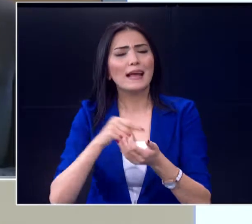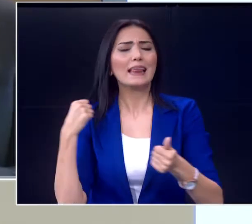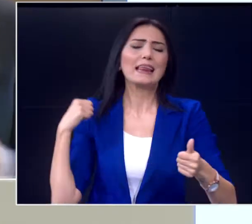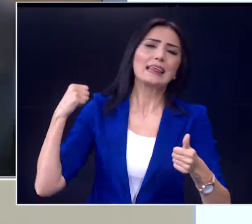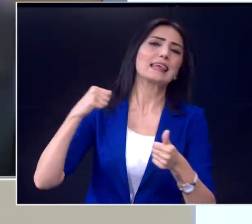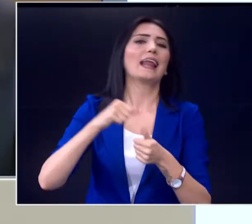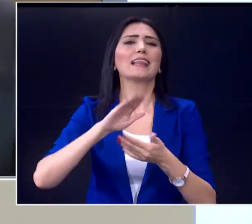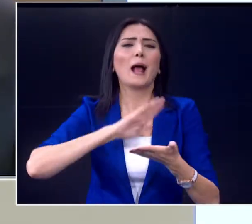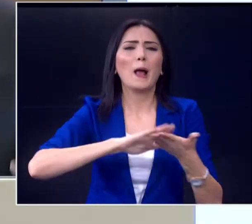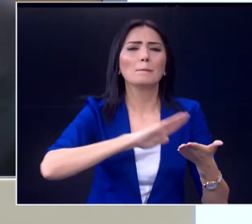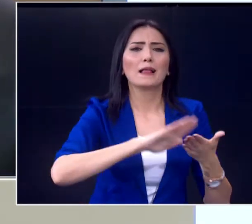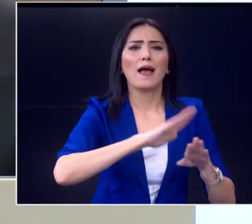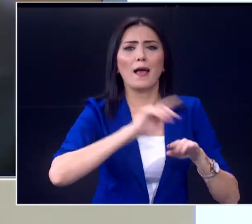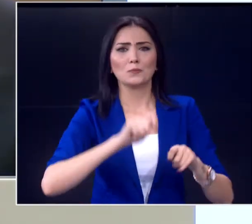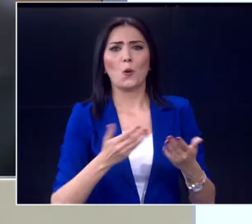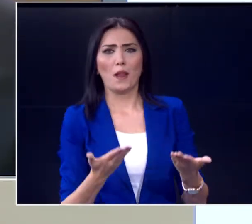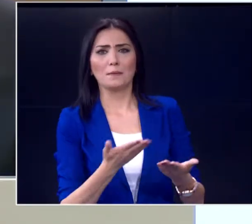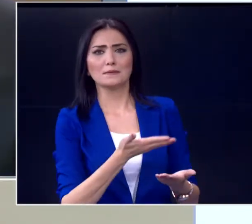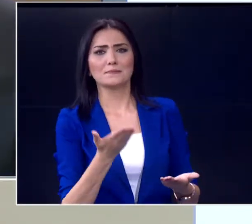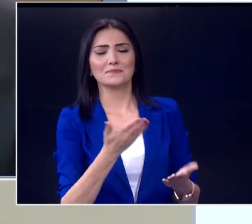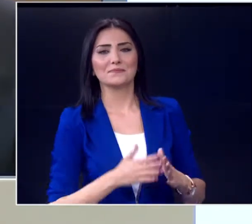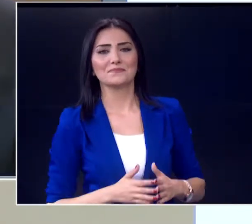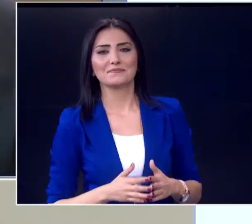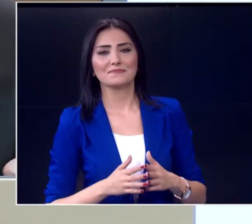yeniden yapılandırdık. Öyle mi?